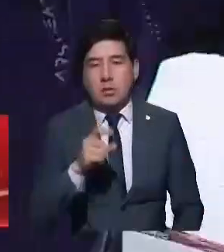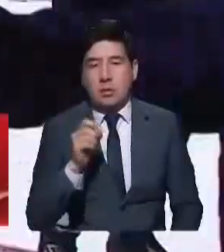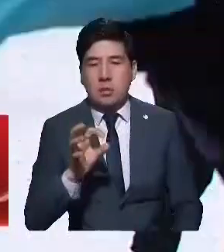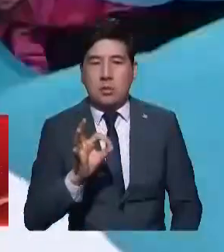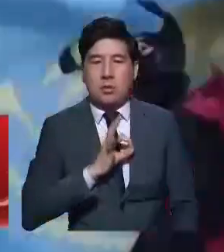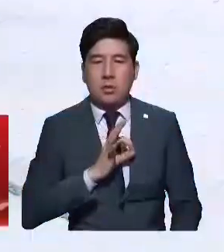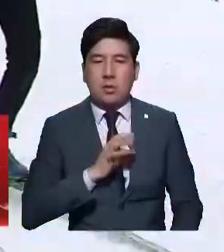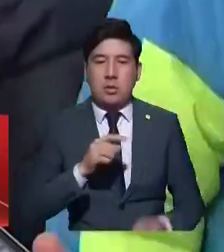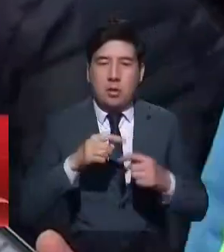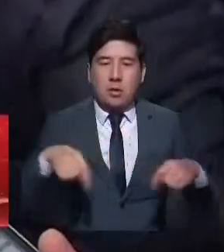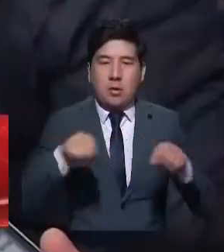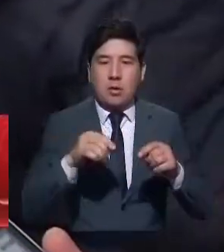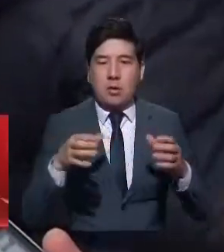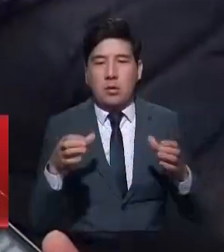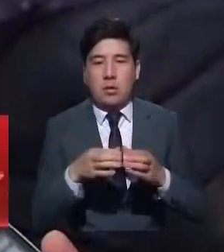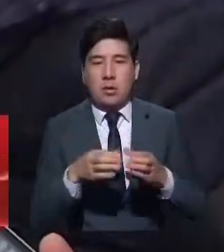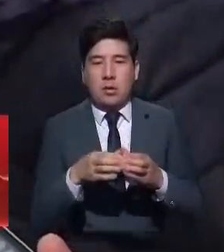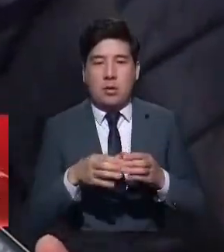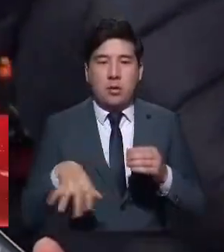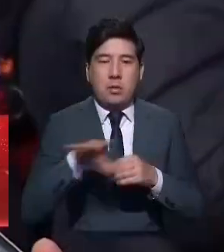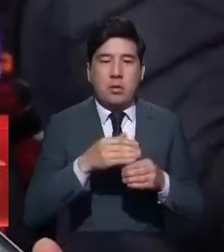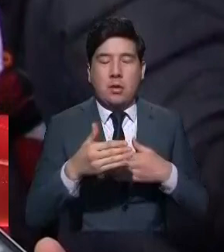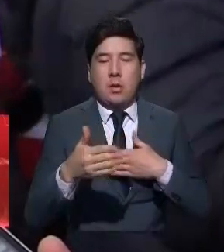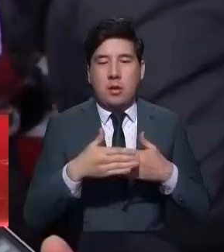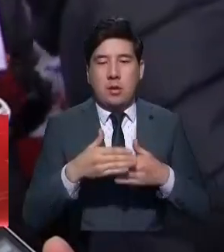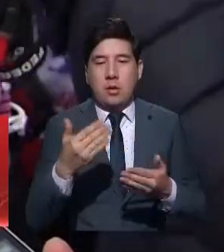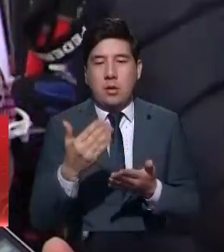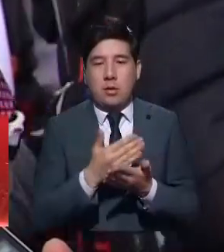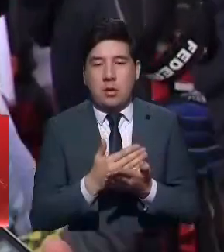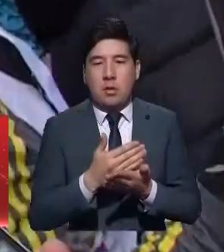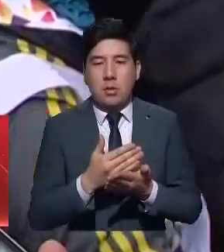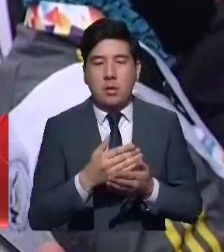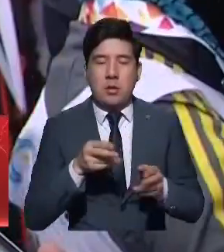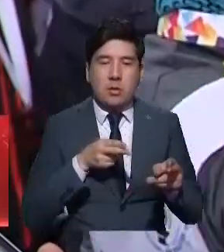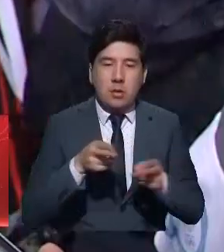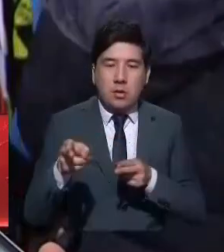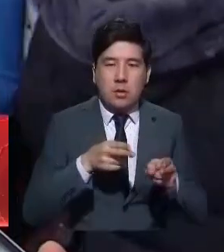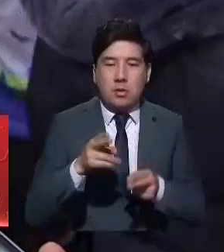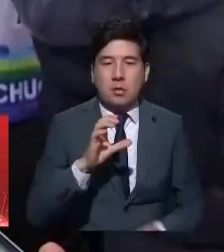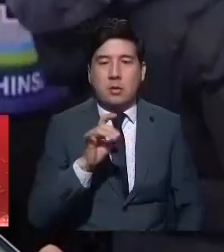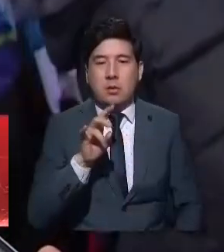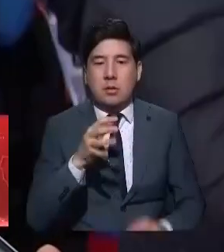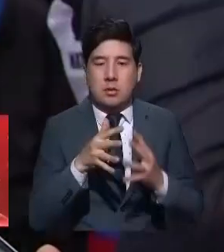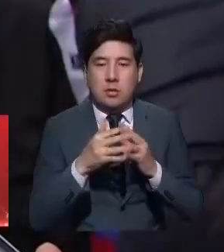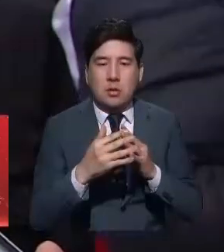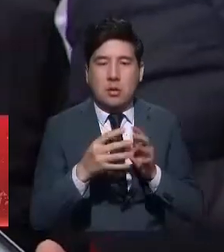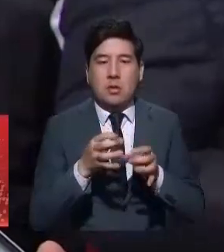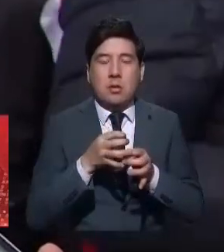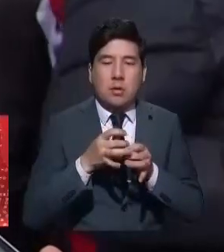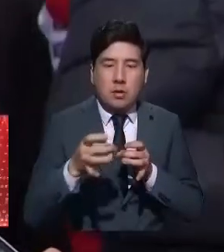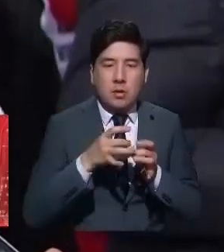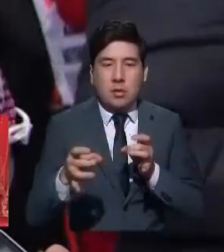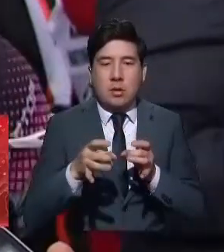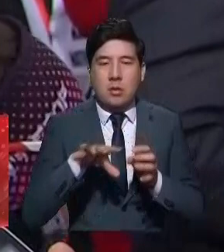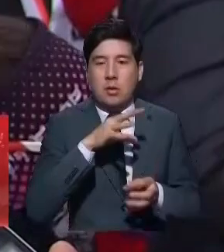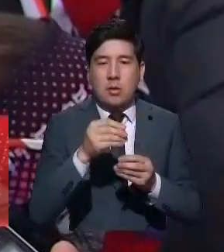В рамках этих мероприятий мы проводим акцию «Лыжи в село, лыжи в регионы».